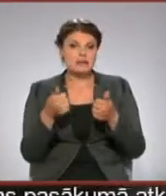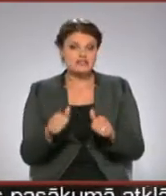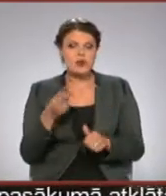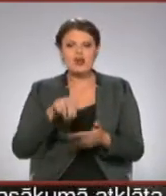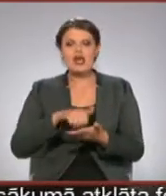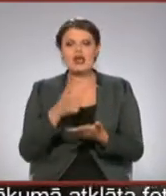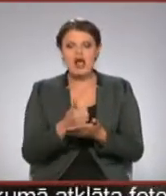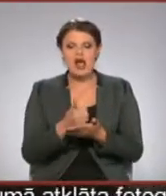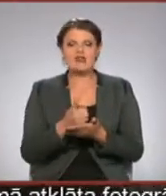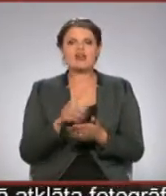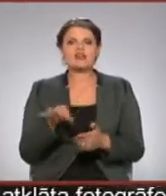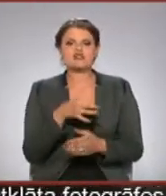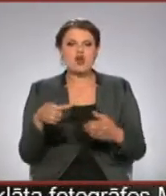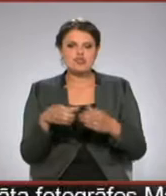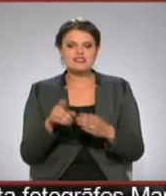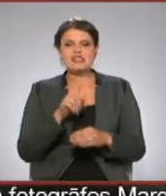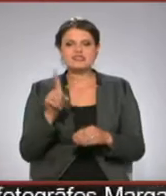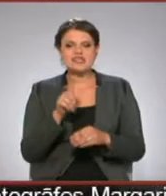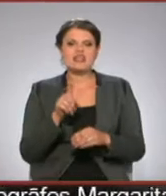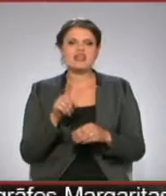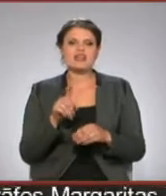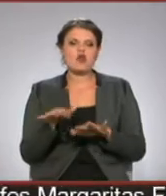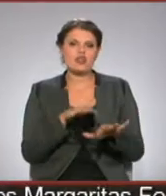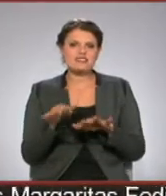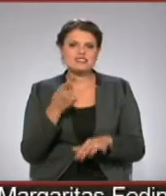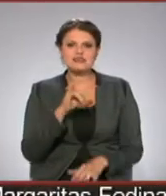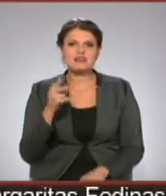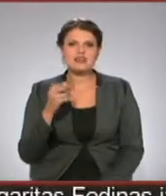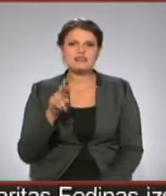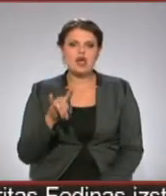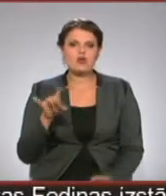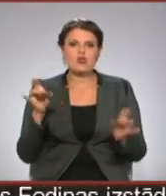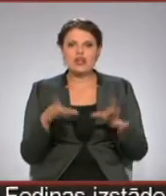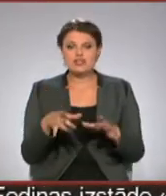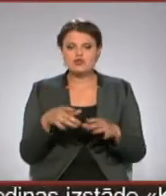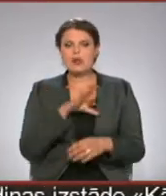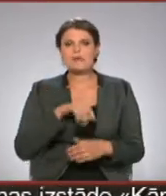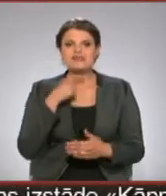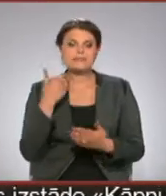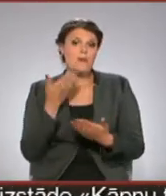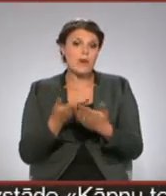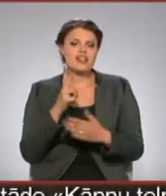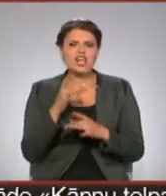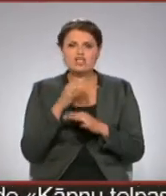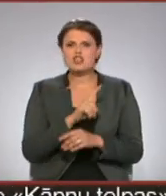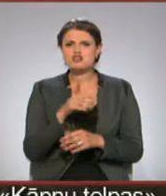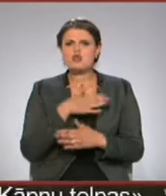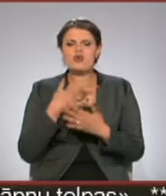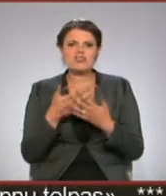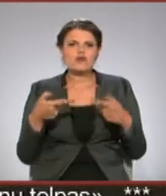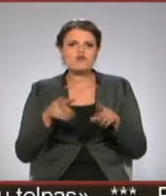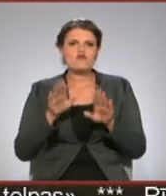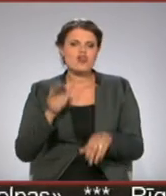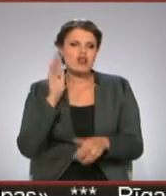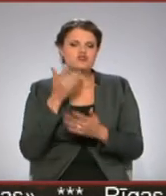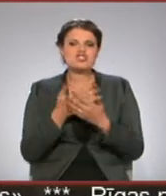Speaker restorānā Dars, kur jau pulcējas mūziķi. Ar šo džeza dienu mēs gribam parādīt, ka džezs ir tik ļoti dažāds, un var viņu klausīties